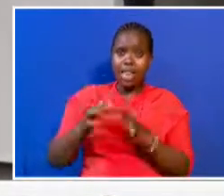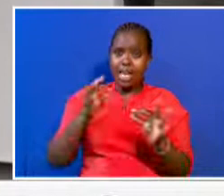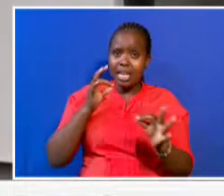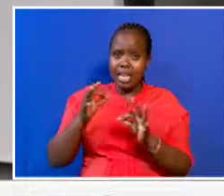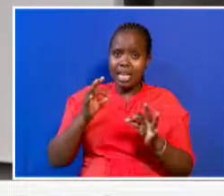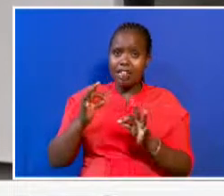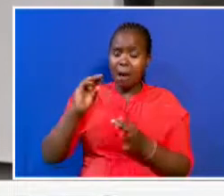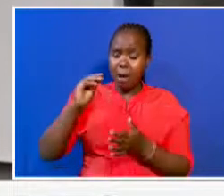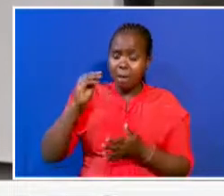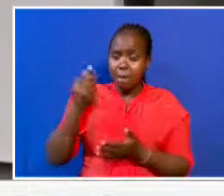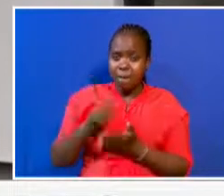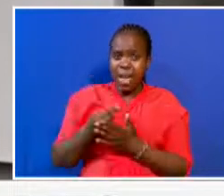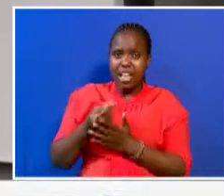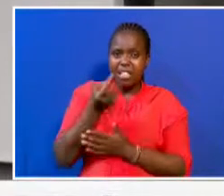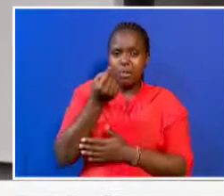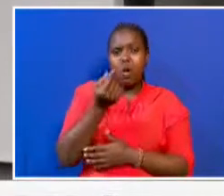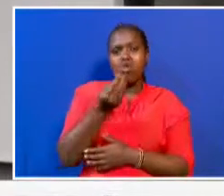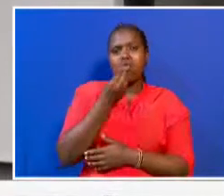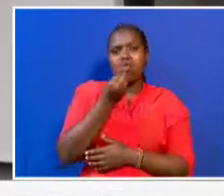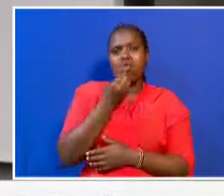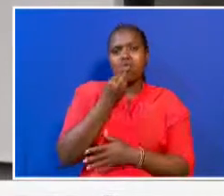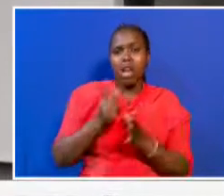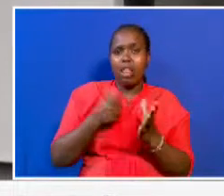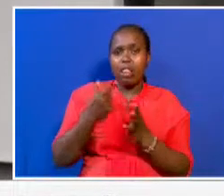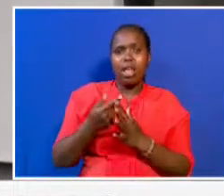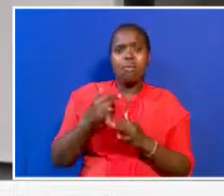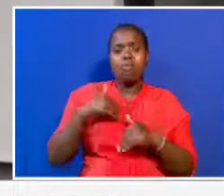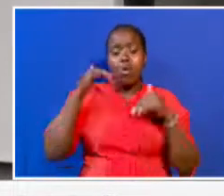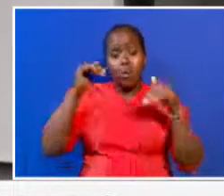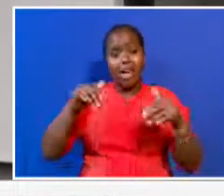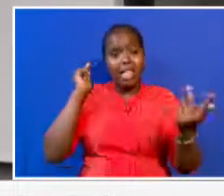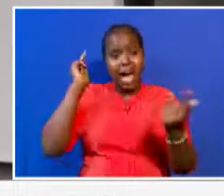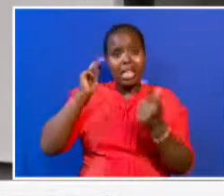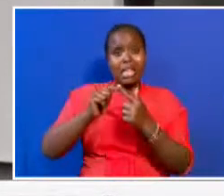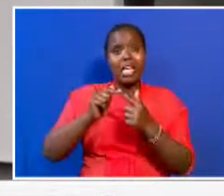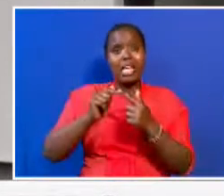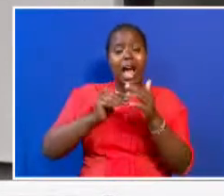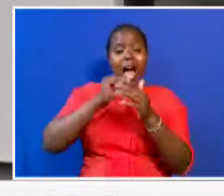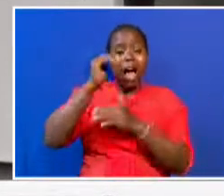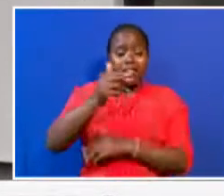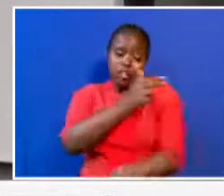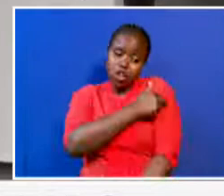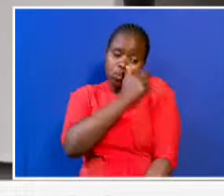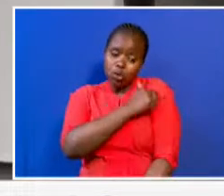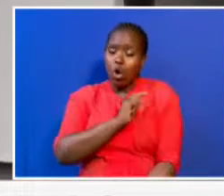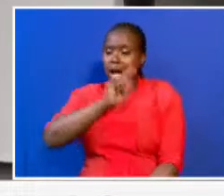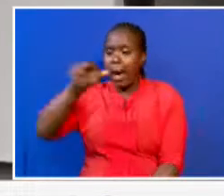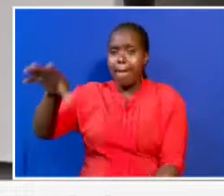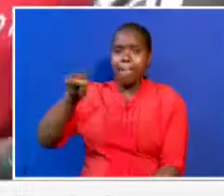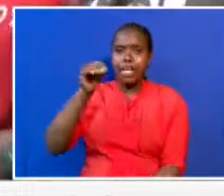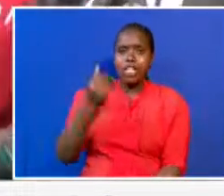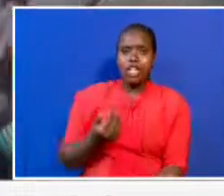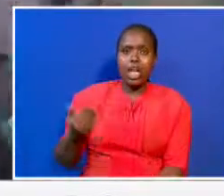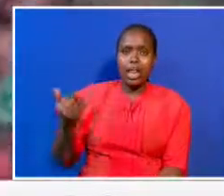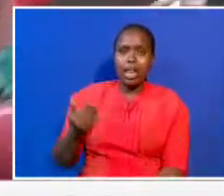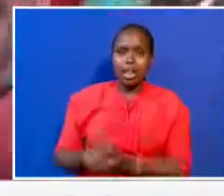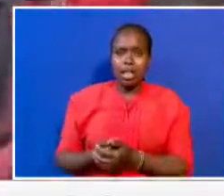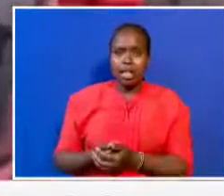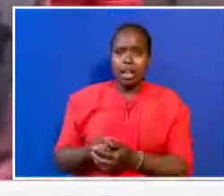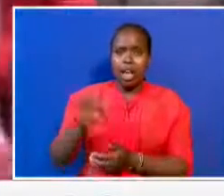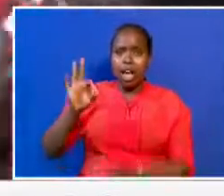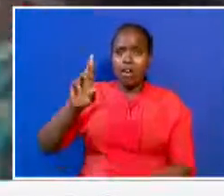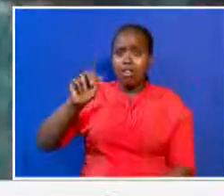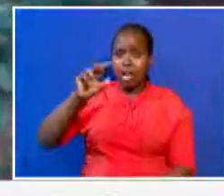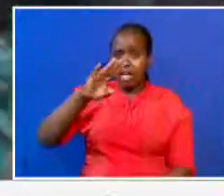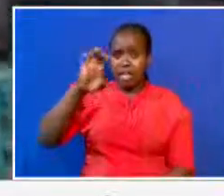ni pesa, anilete tu pesa kidogo ya mtoto ya chakula. Then when mimi nitakungoja paka utoke huko Mbagathi ukuje uchukue mtoto. Francis Kamau